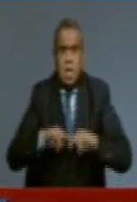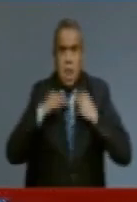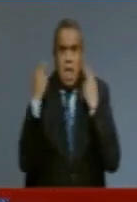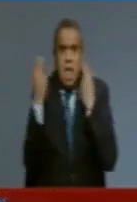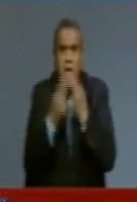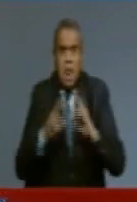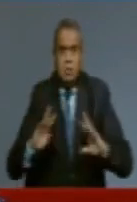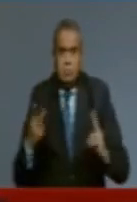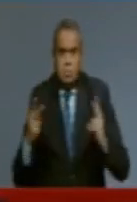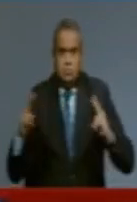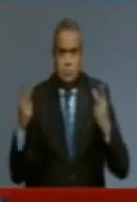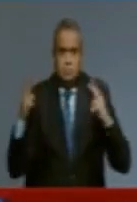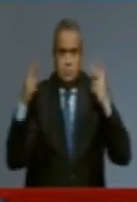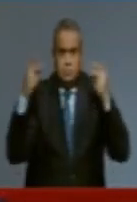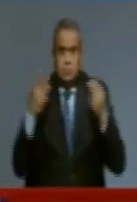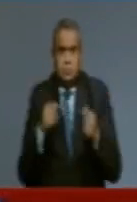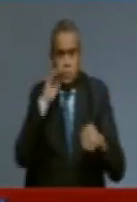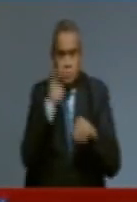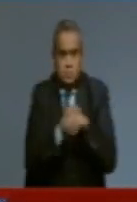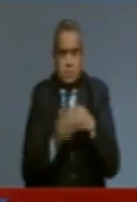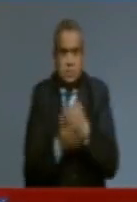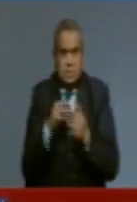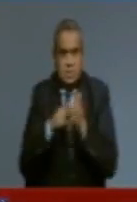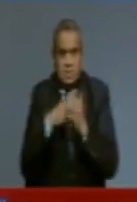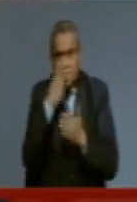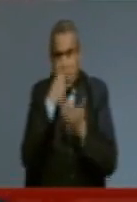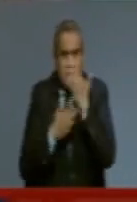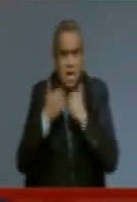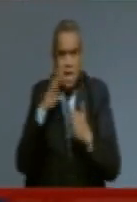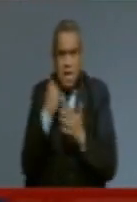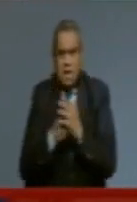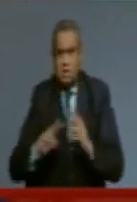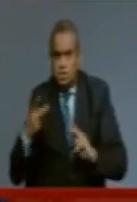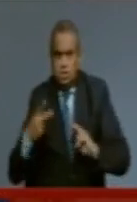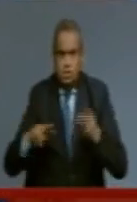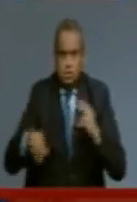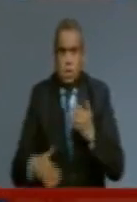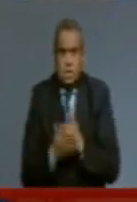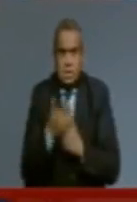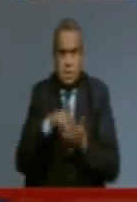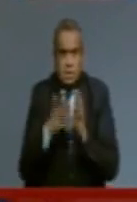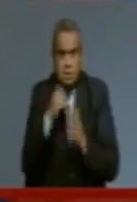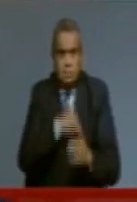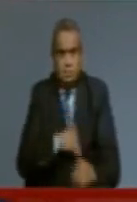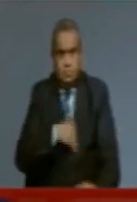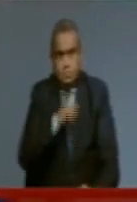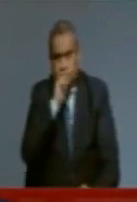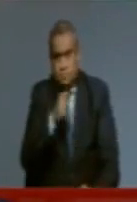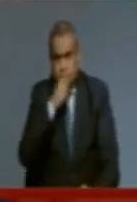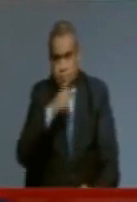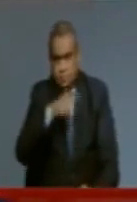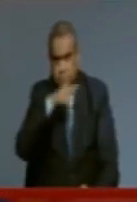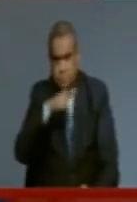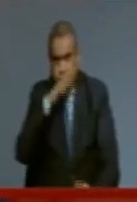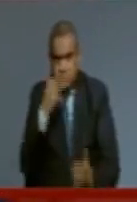بشكل ملحوظ خلال العقود الأخيرة. لا أتحدث عن مجرد الخارطة